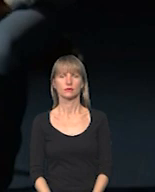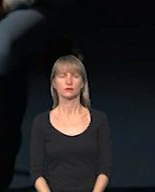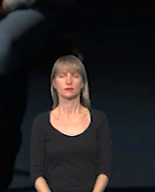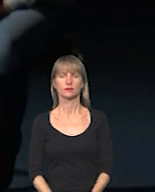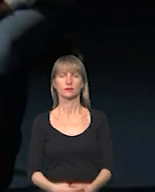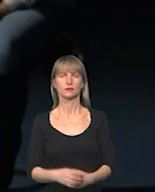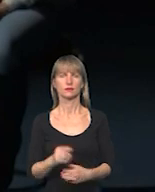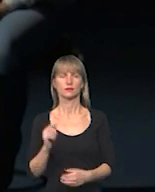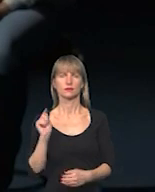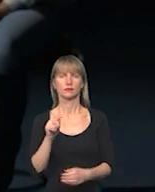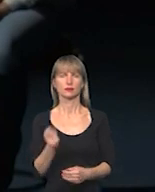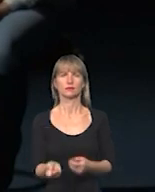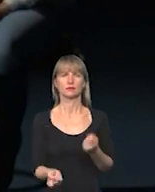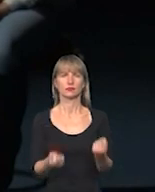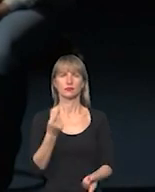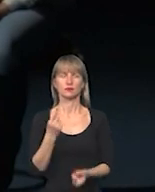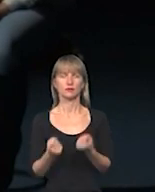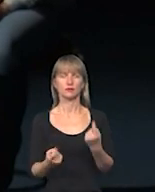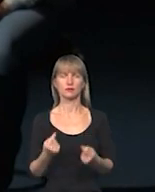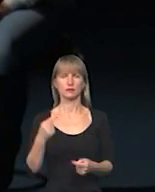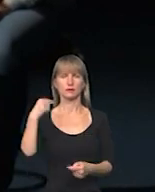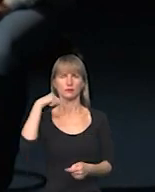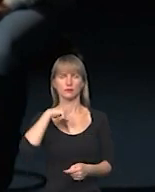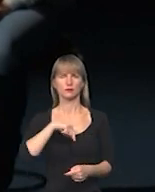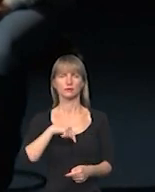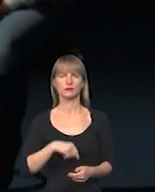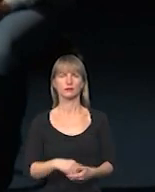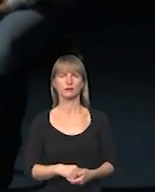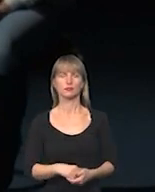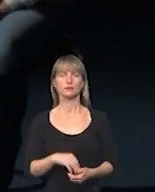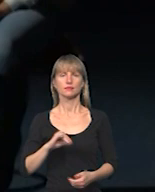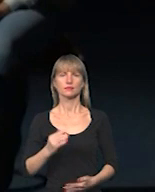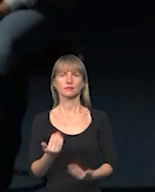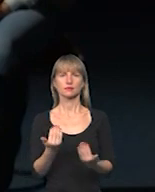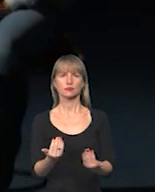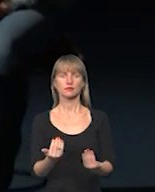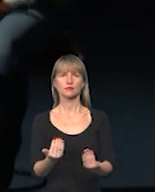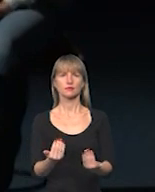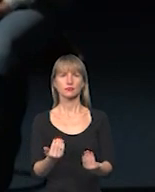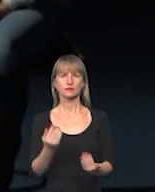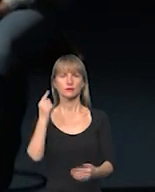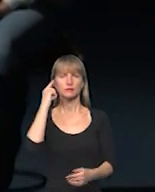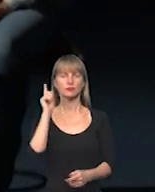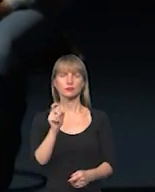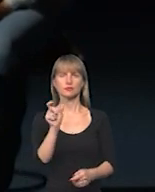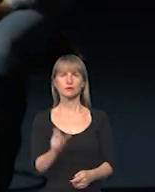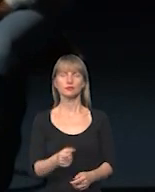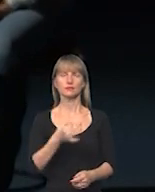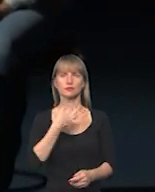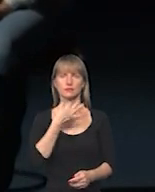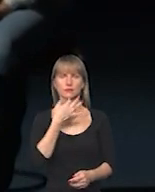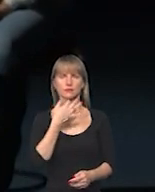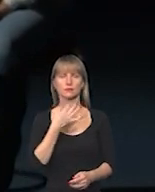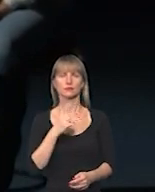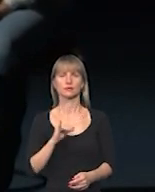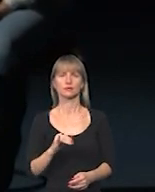вони з'являються само по собі. Тобто ти створив щось, людині сподобалося,